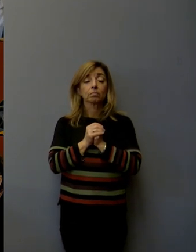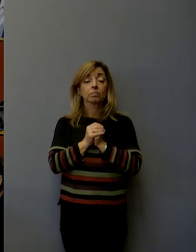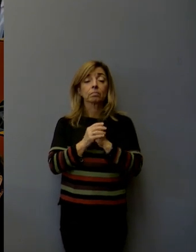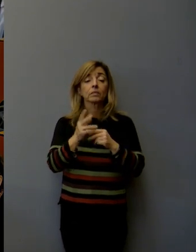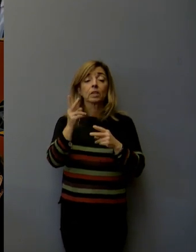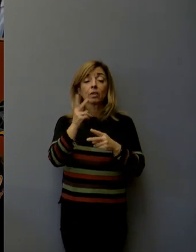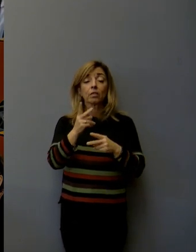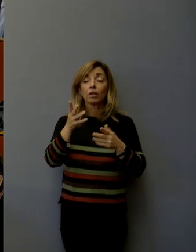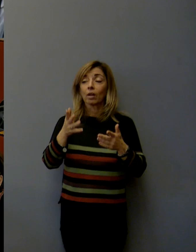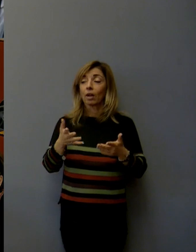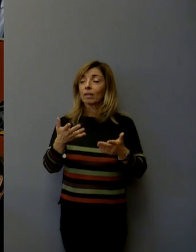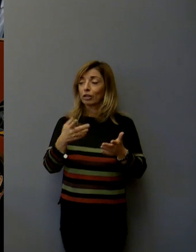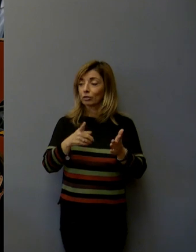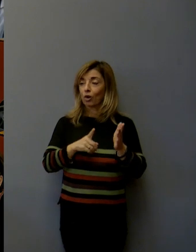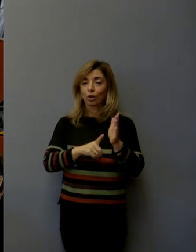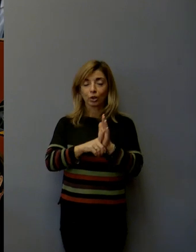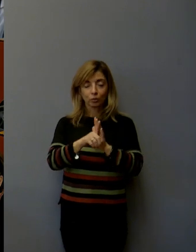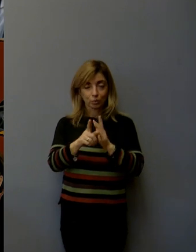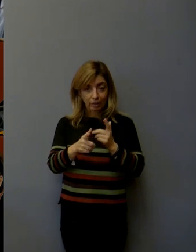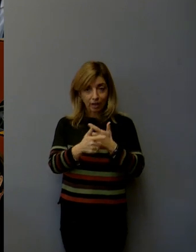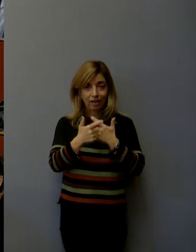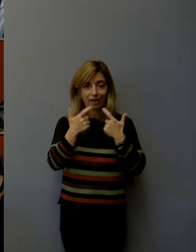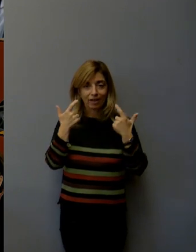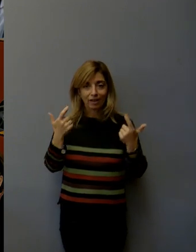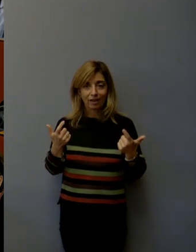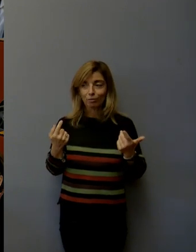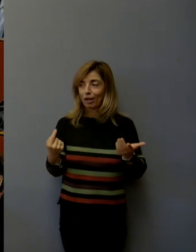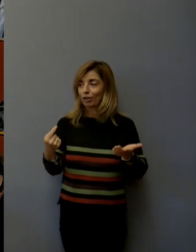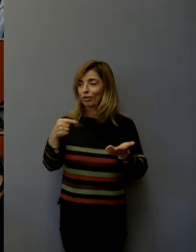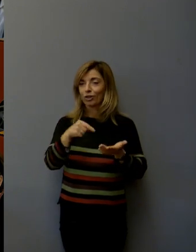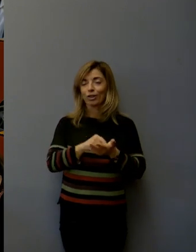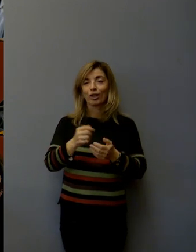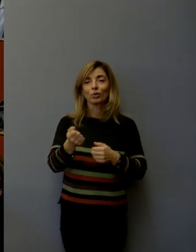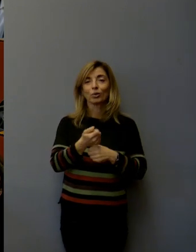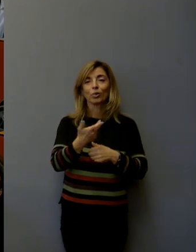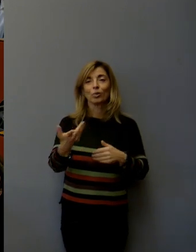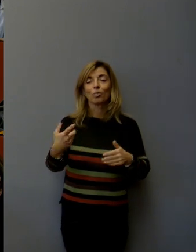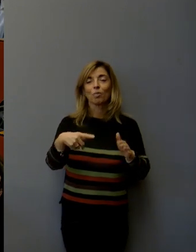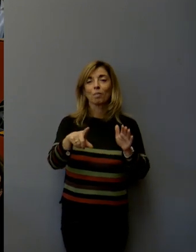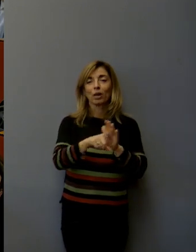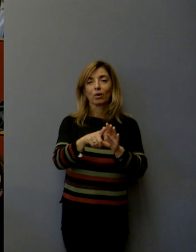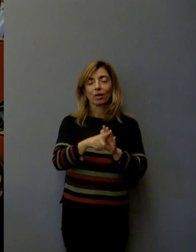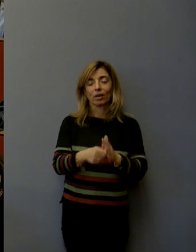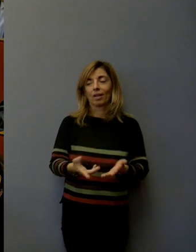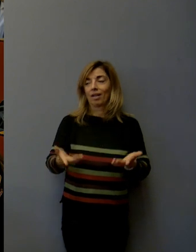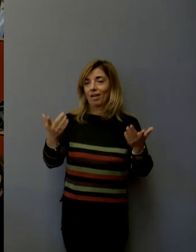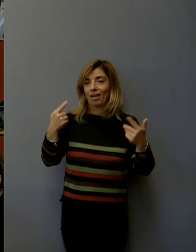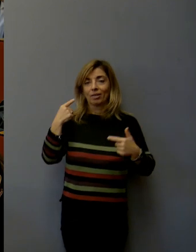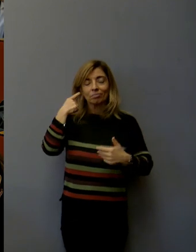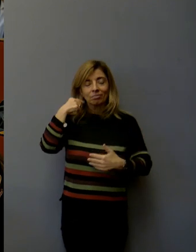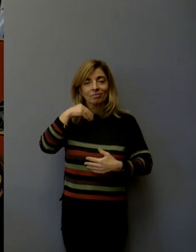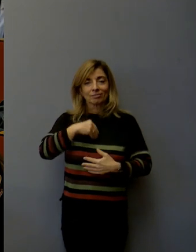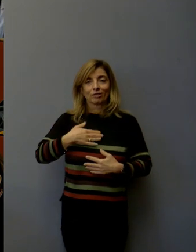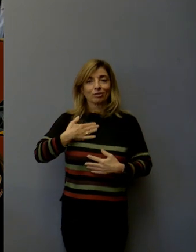che siamo tornati con il numero legale ha visto Ah guardi questo è già una grande soddisfazione per conto mio una